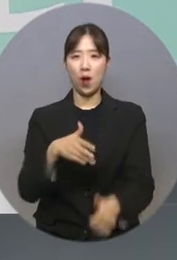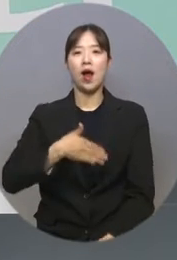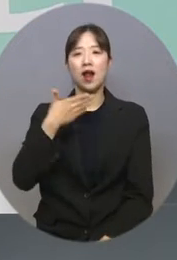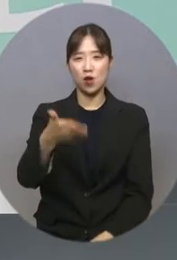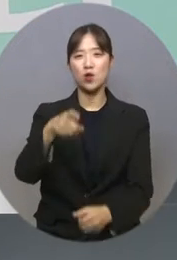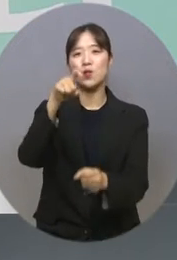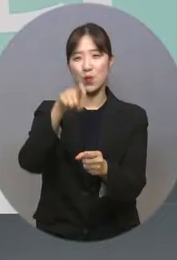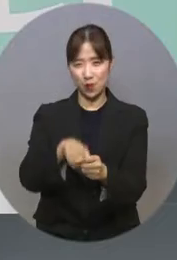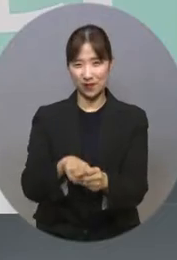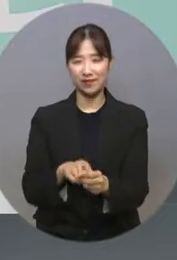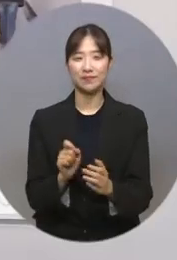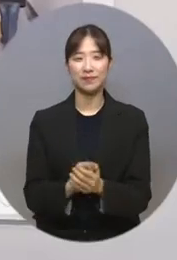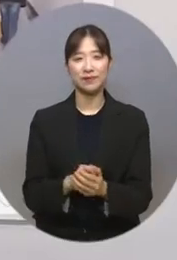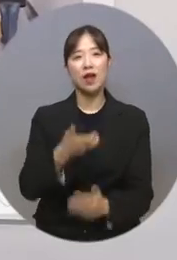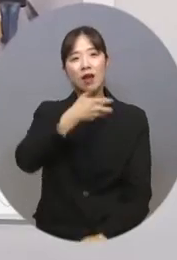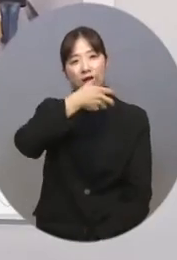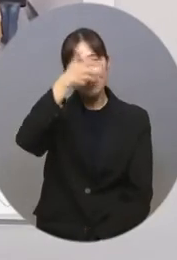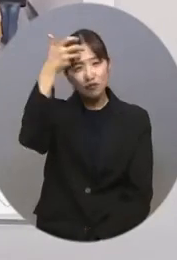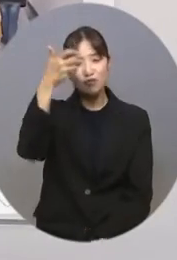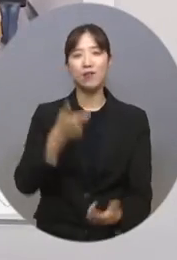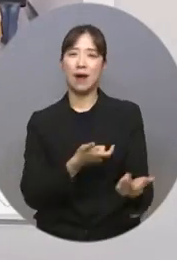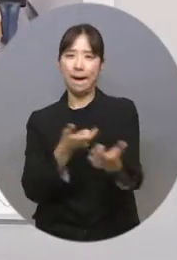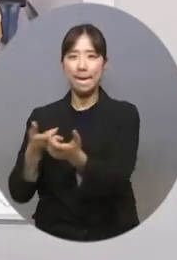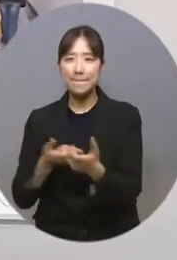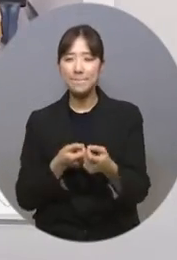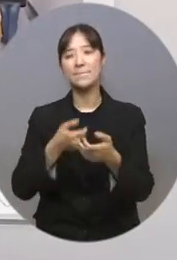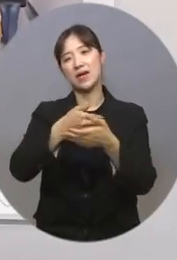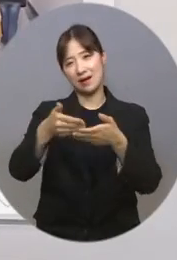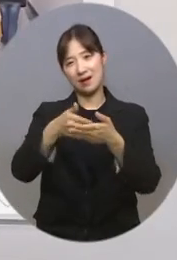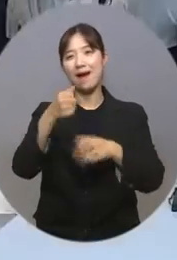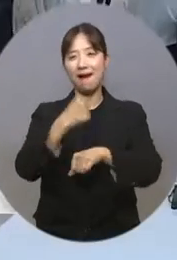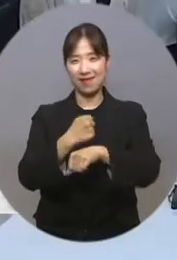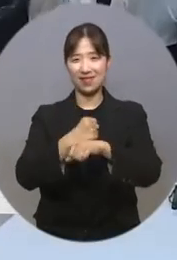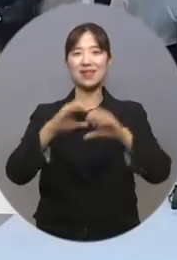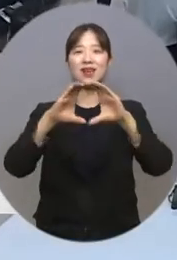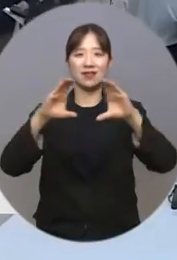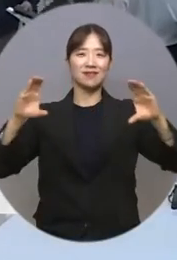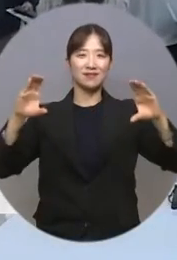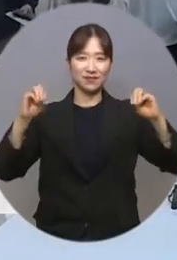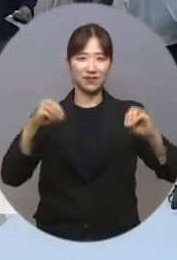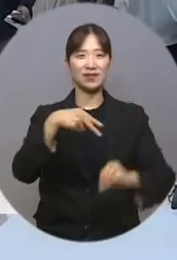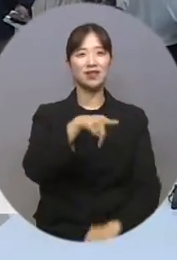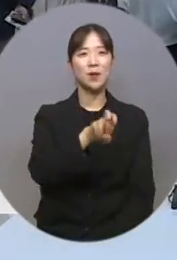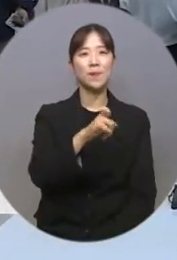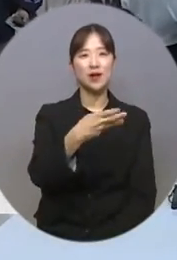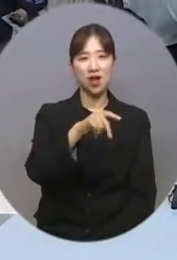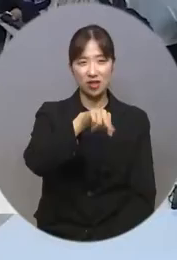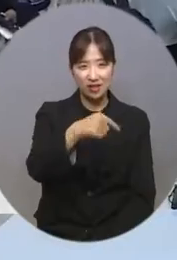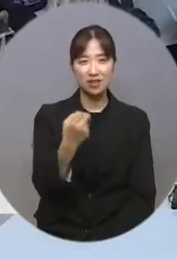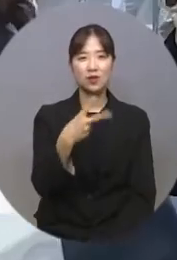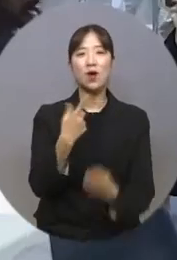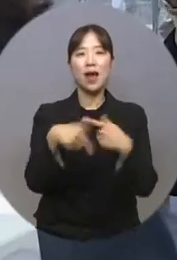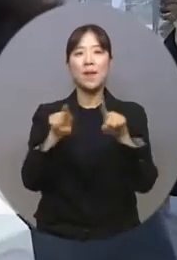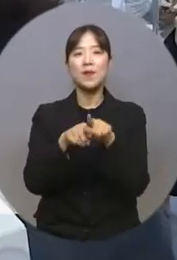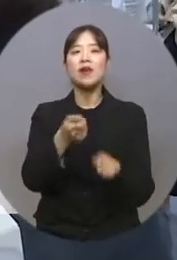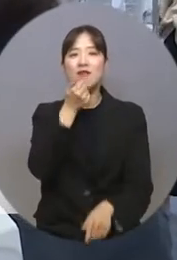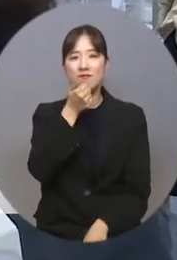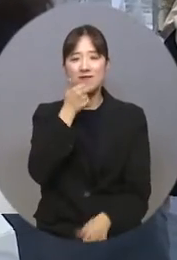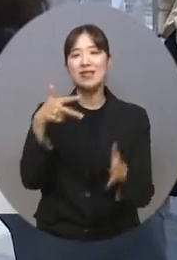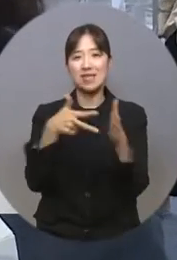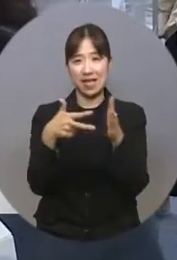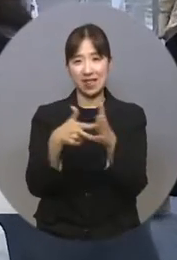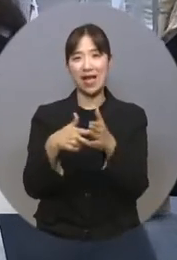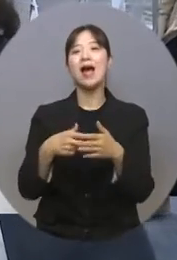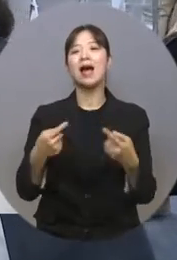이번 행사는 꿈을 그리다 함께 그리다를 슬로건으로 서플러스 글로벌과 함께 웃는 재단이 공동